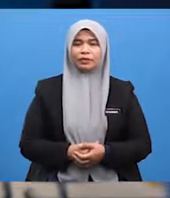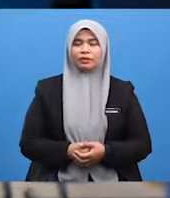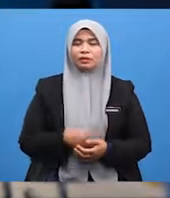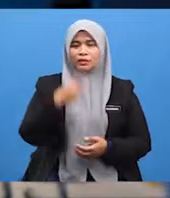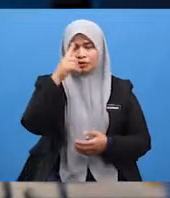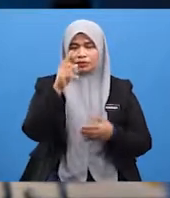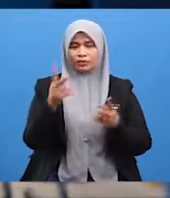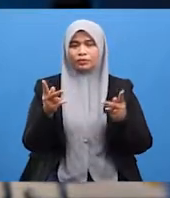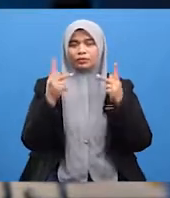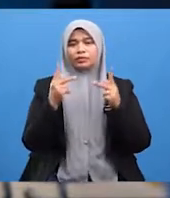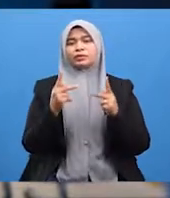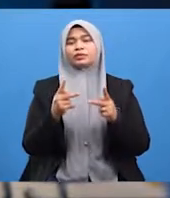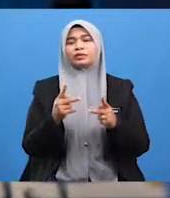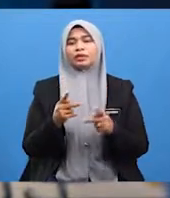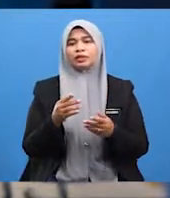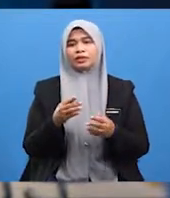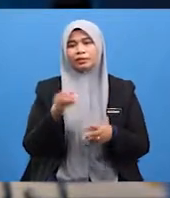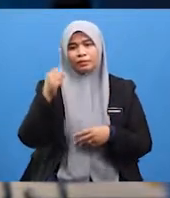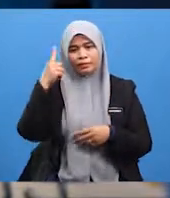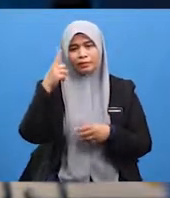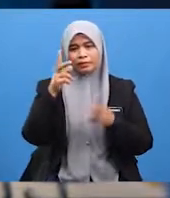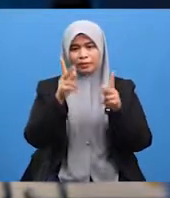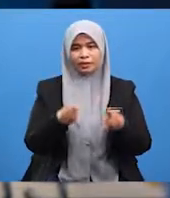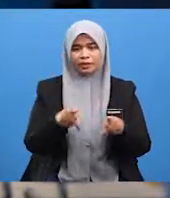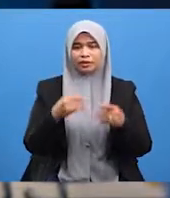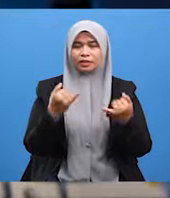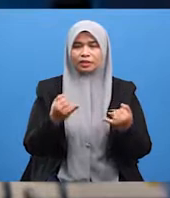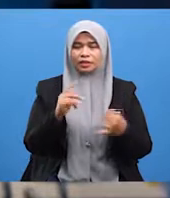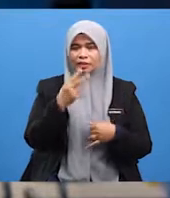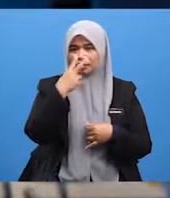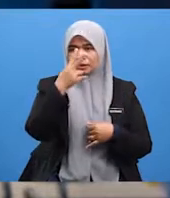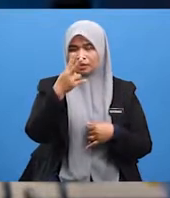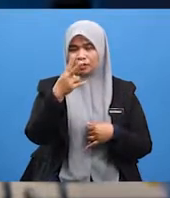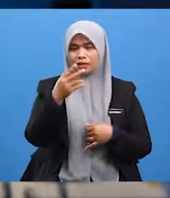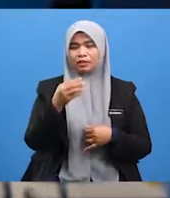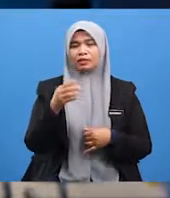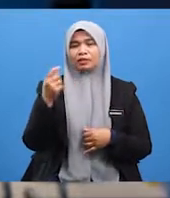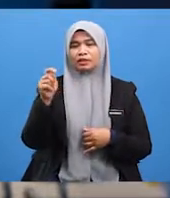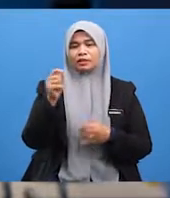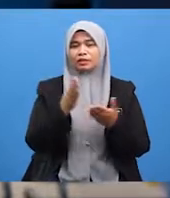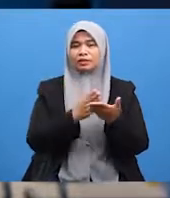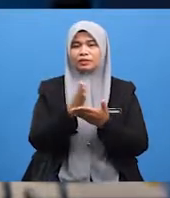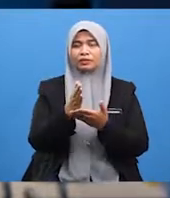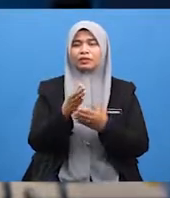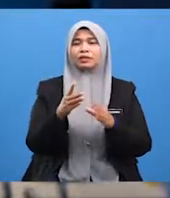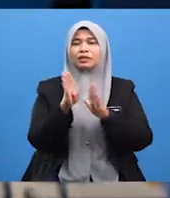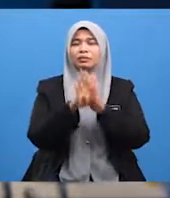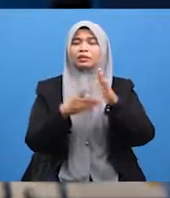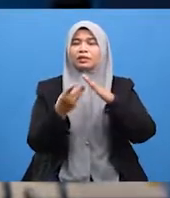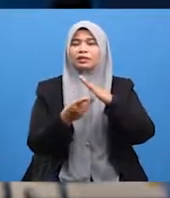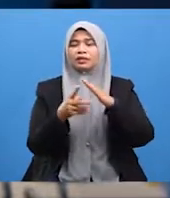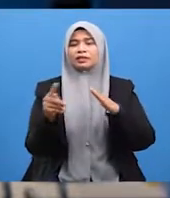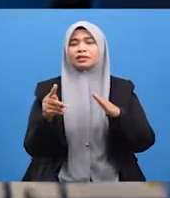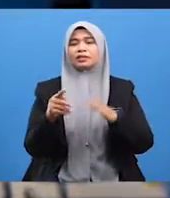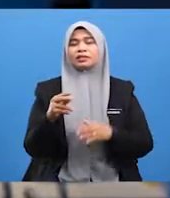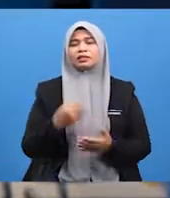Untuk mengukuhkan lagi pemahaman para pelajar, sekarang mari kita lihat pula petikan seterusnya berdasarkan